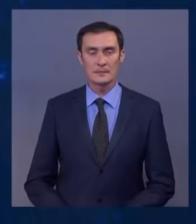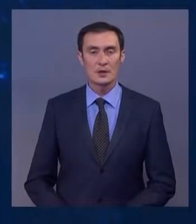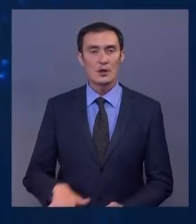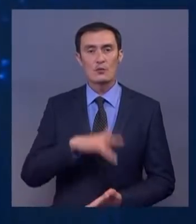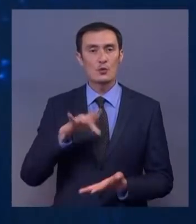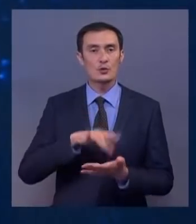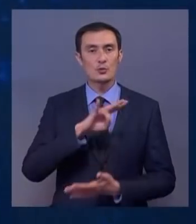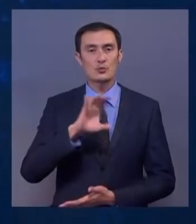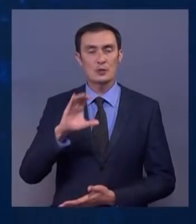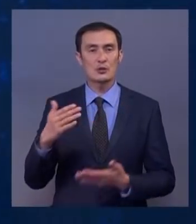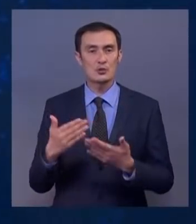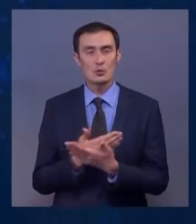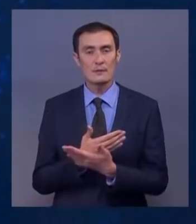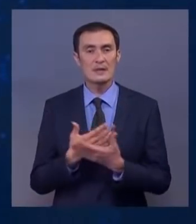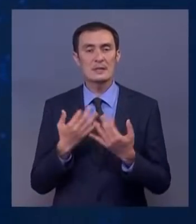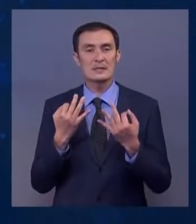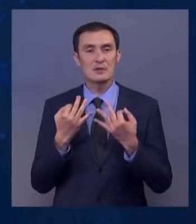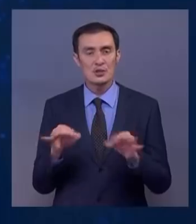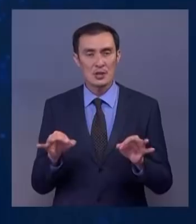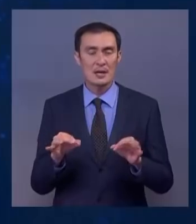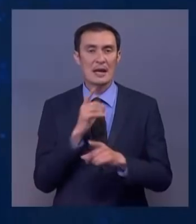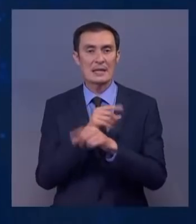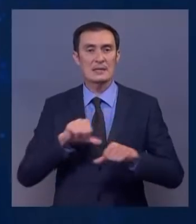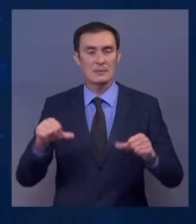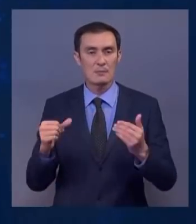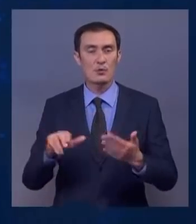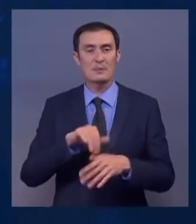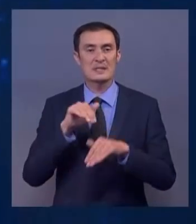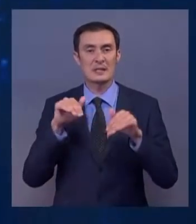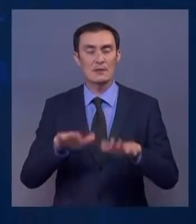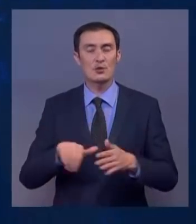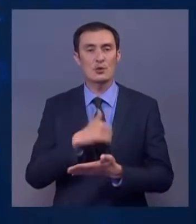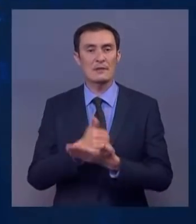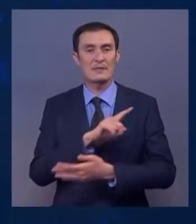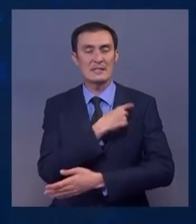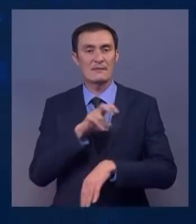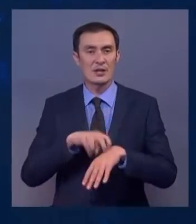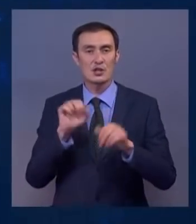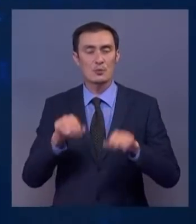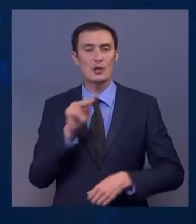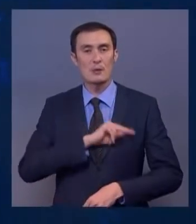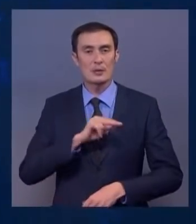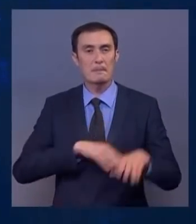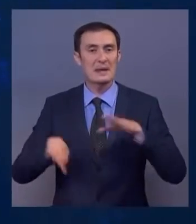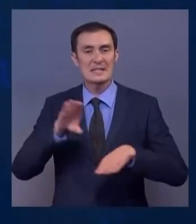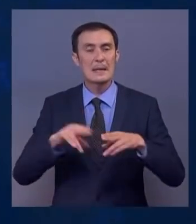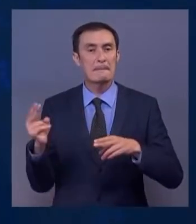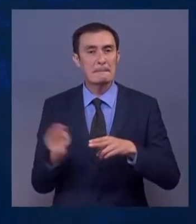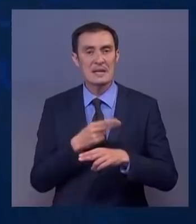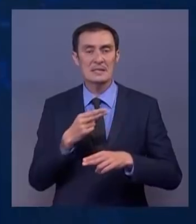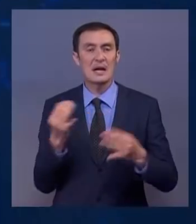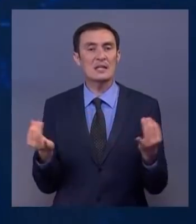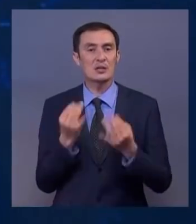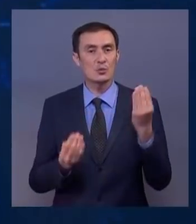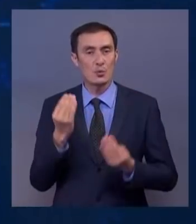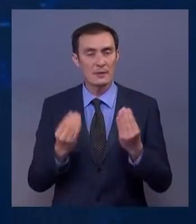В столице снова смягчили карантинные меры. Согласно постановлению главного санитарного врача, теперь разрешено работать бассейном без водных